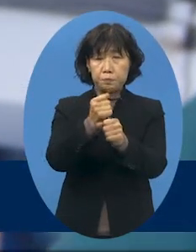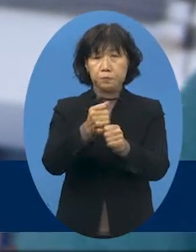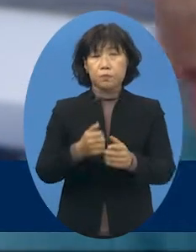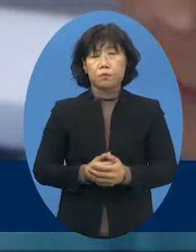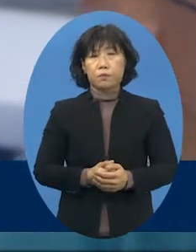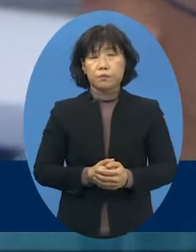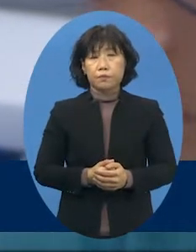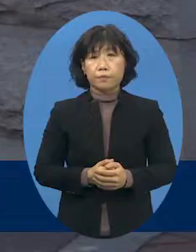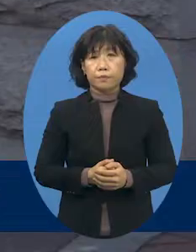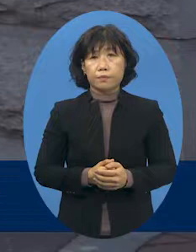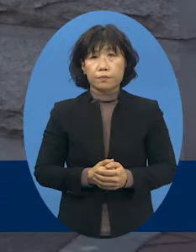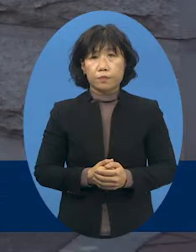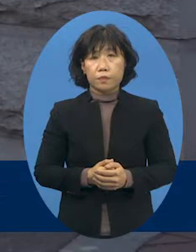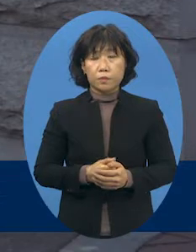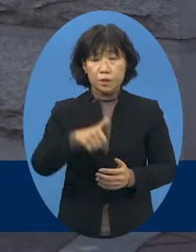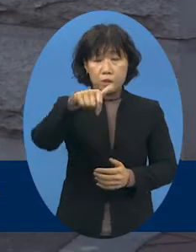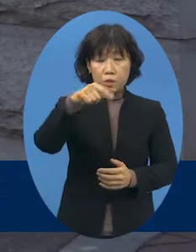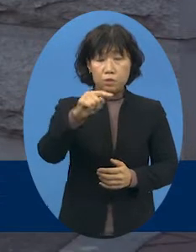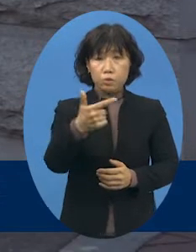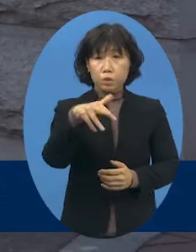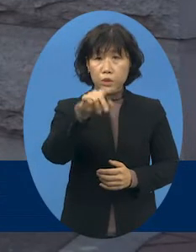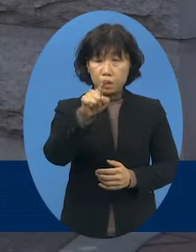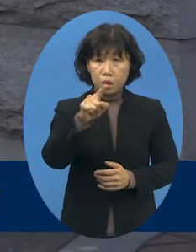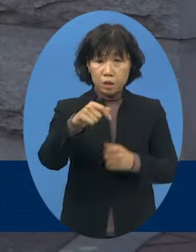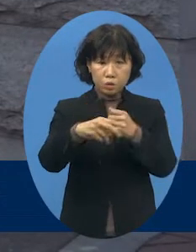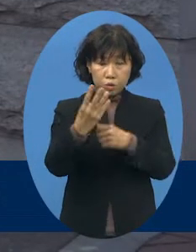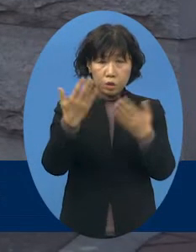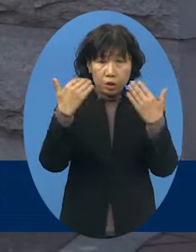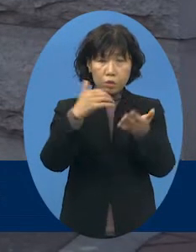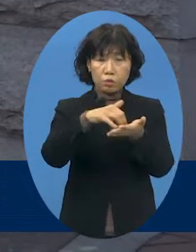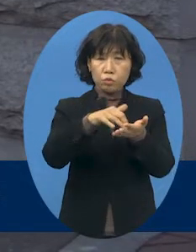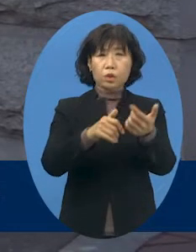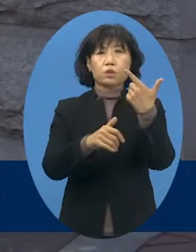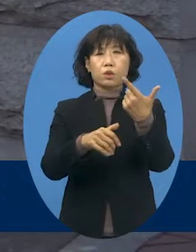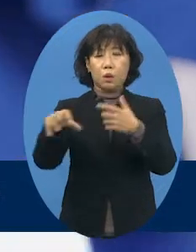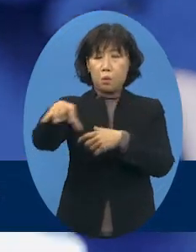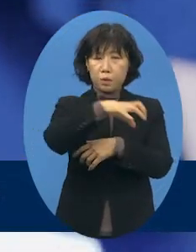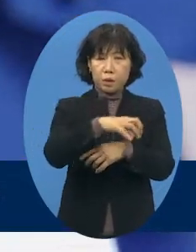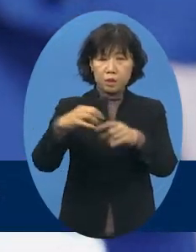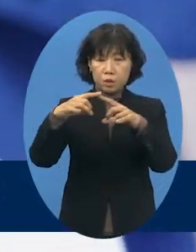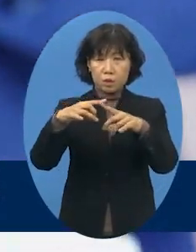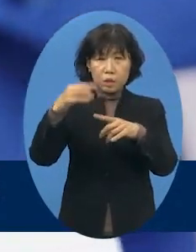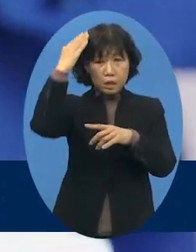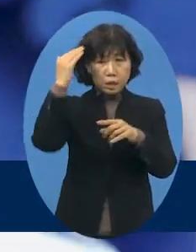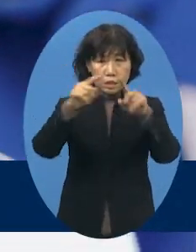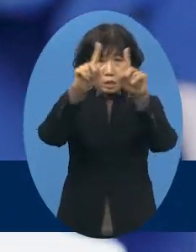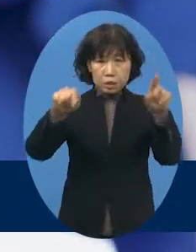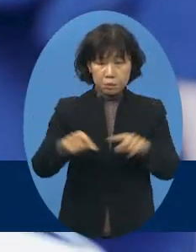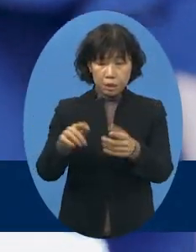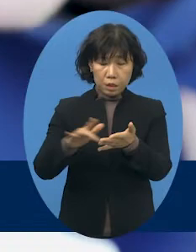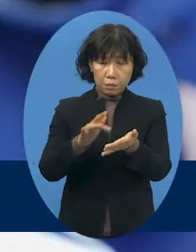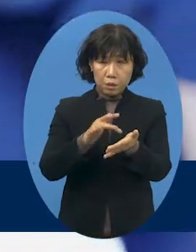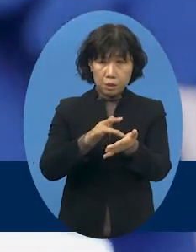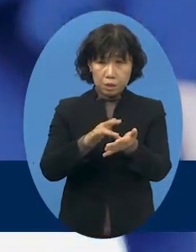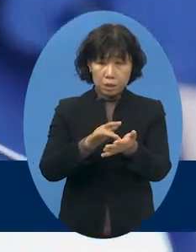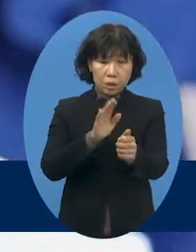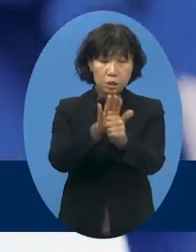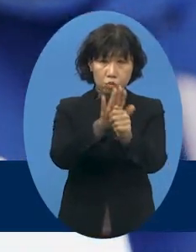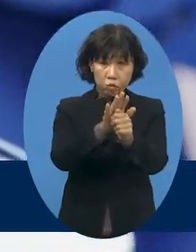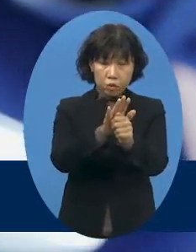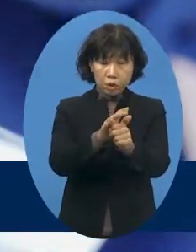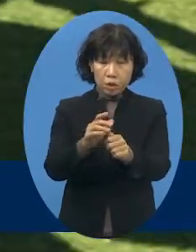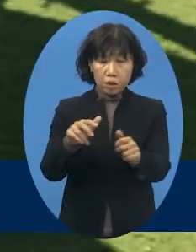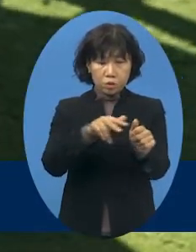조성됩니다 군자 초등학교 를 포함한 6개 학교에는 스마트 전자 칠판 설치와 태블릿 pc 의 직원 등으로